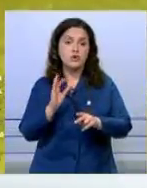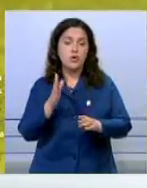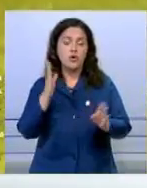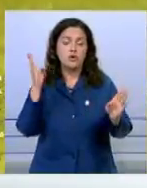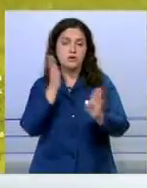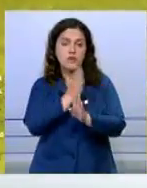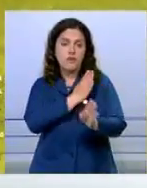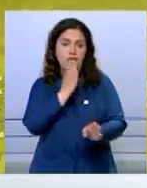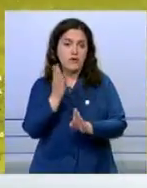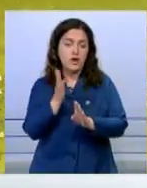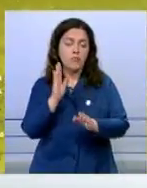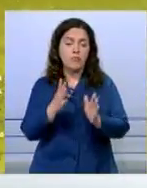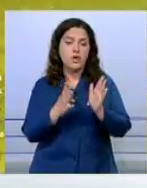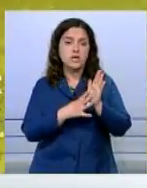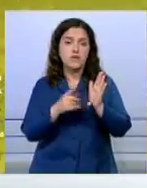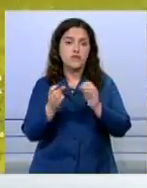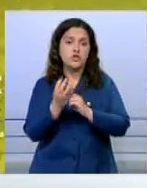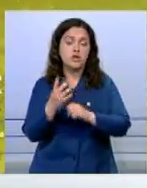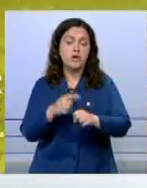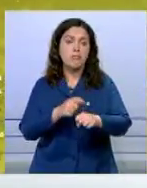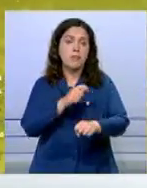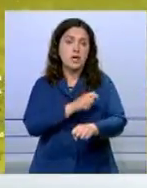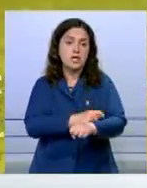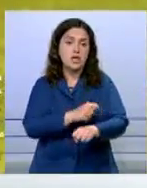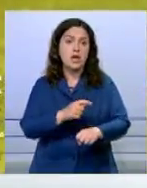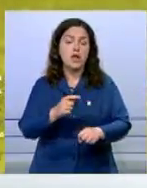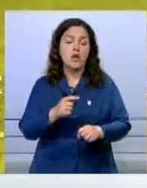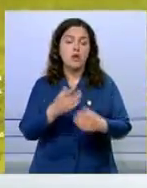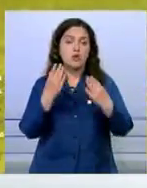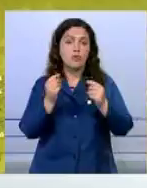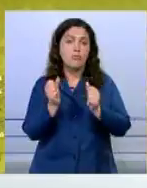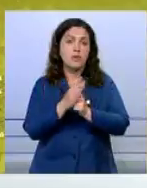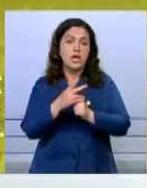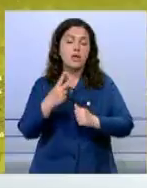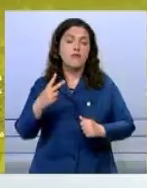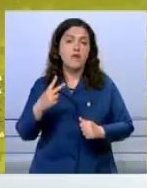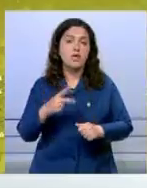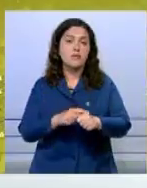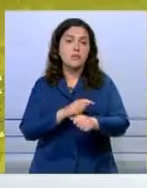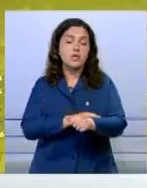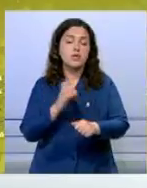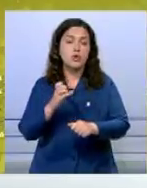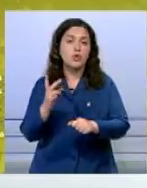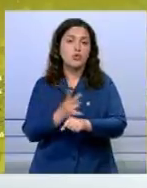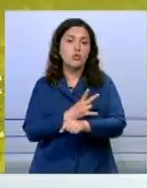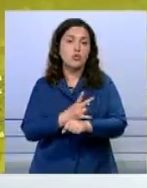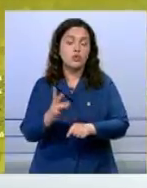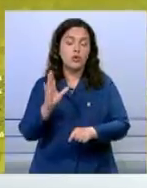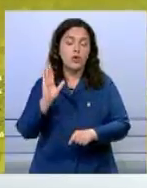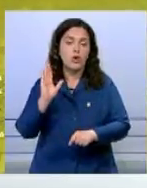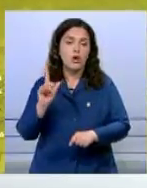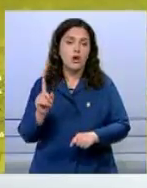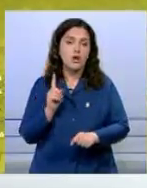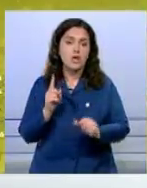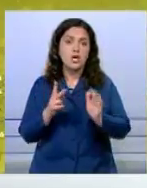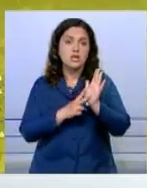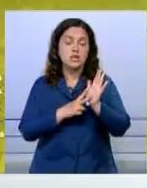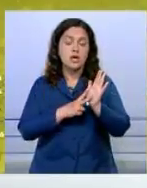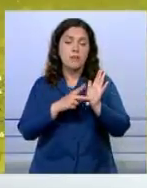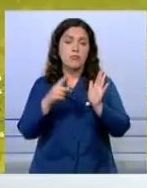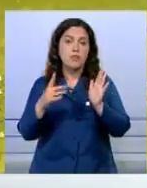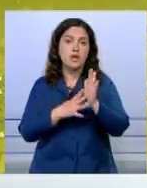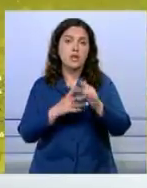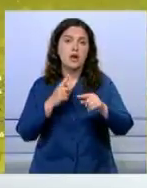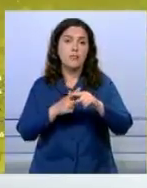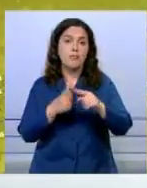северо-западный 9-14 метров в секунду и днем порывы 15-20 метров в секунду. Температура ночи ожидается 7-9, тепла,